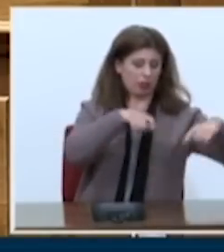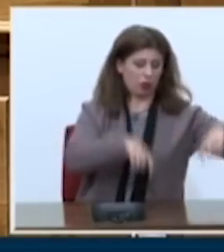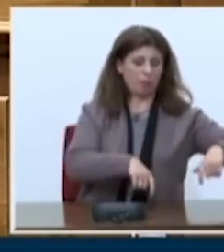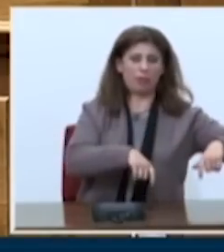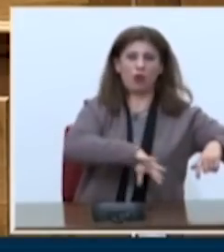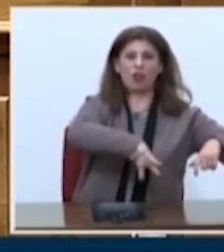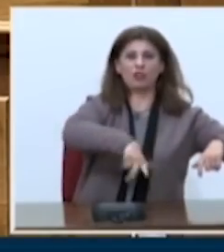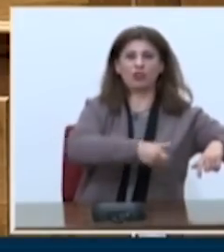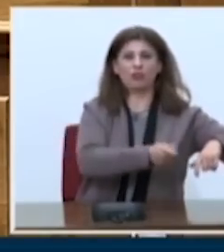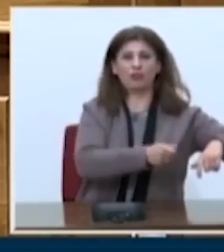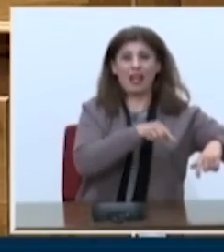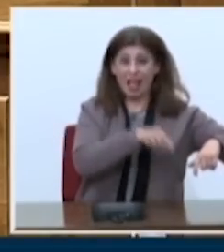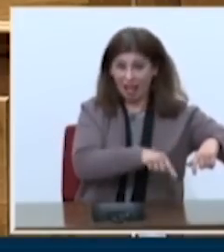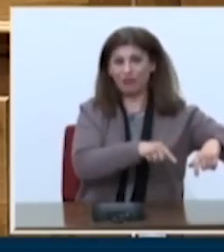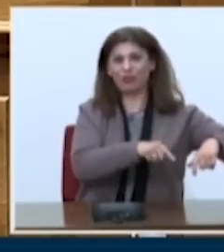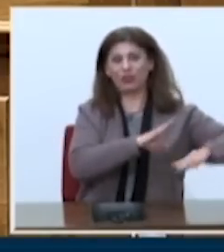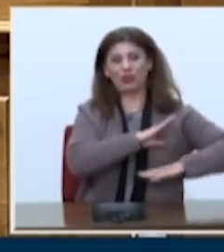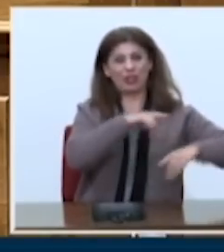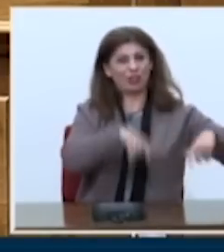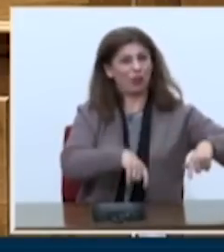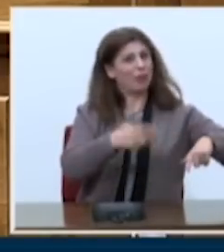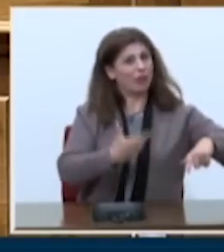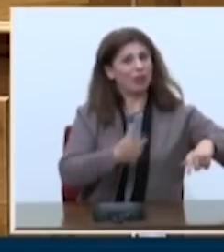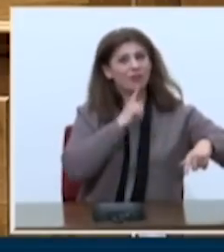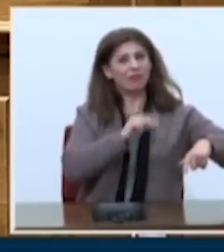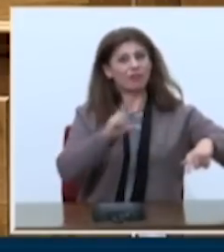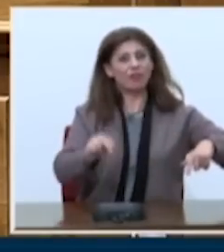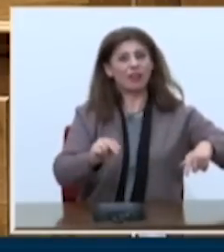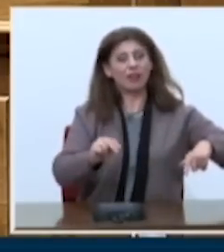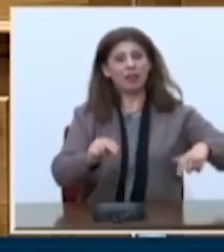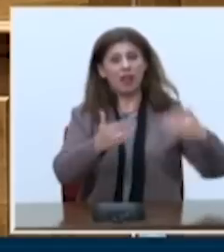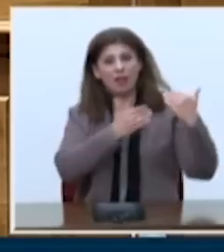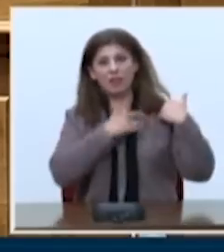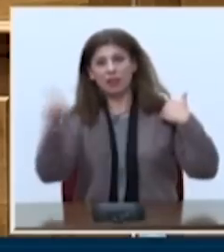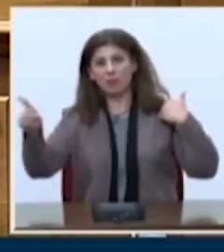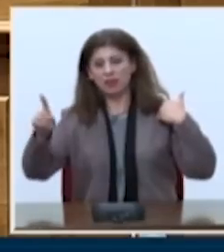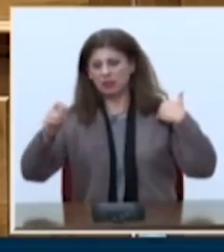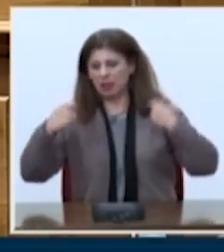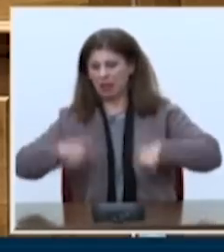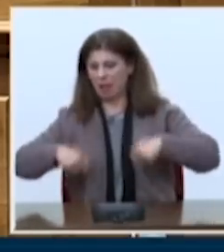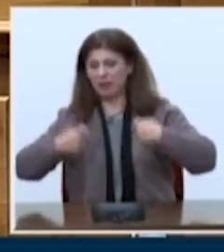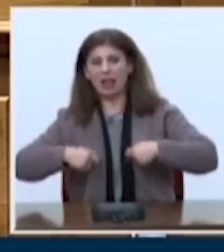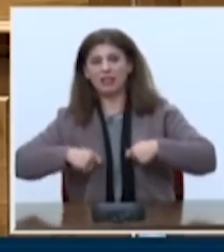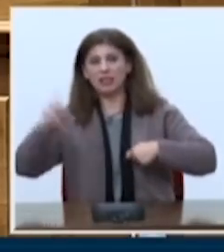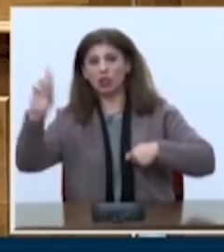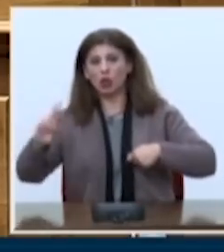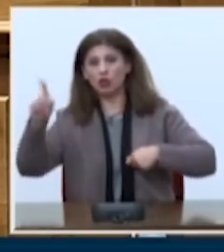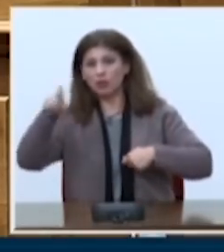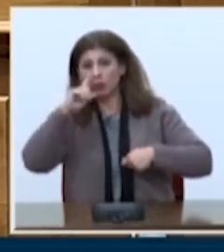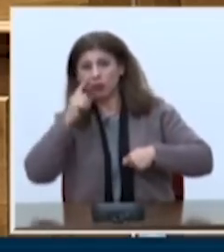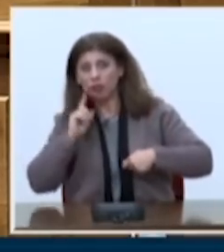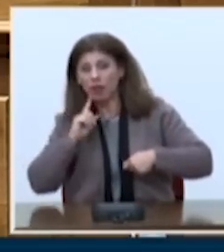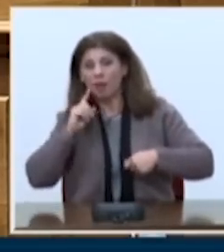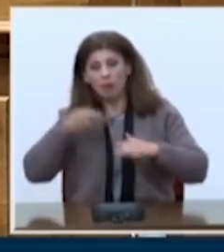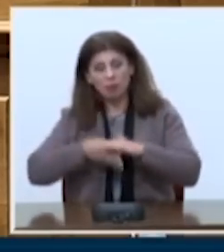στρατόπεδο που έχει τις ίδιες ευθύνες με την καπιταλιστική Ρωσία για το δράμα που ζει σήμερα ο λαός της Ουκρανίας και